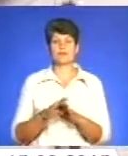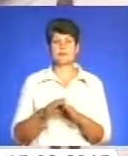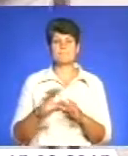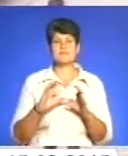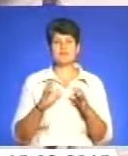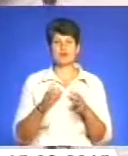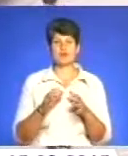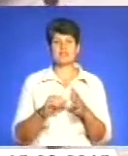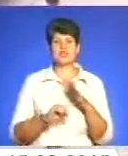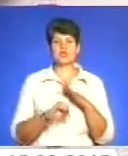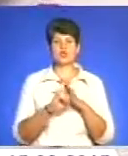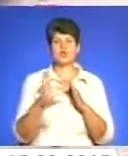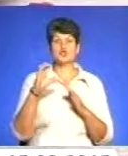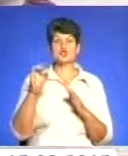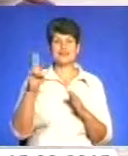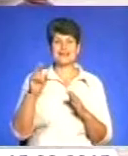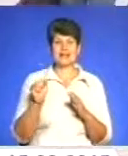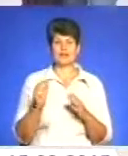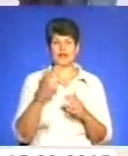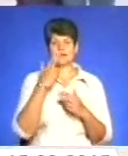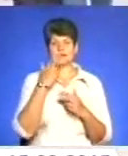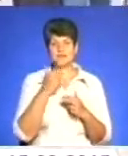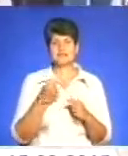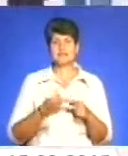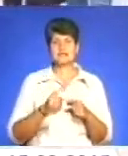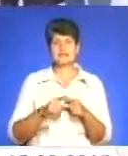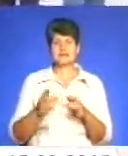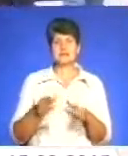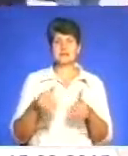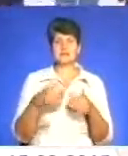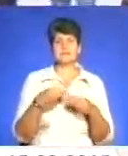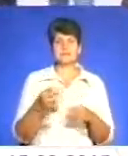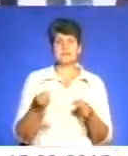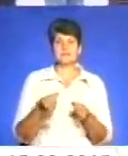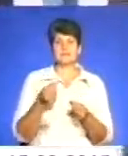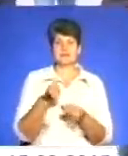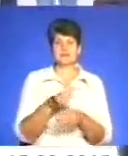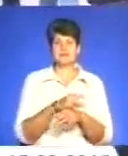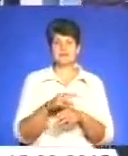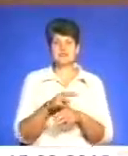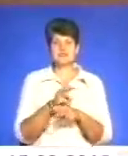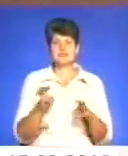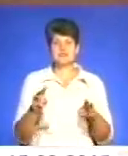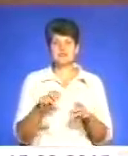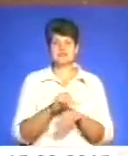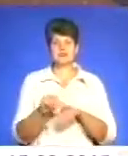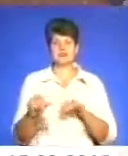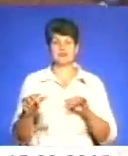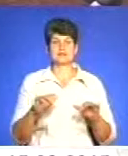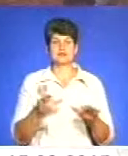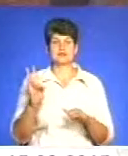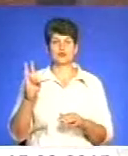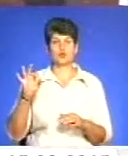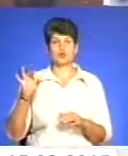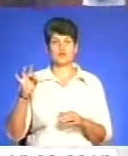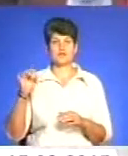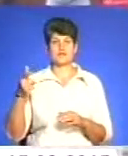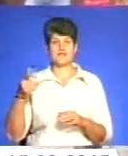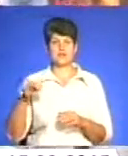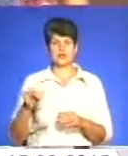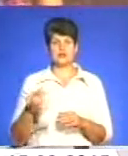соціальної адаптації. Проект фінансується Міністерством закордонних справ Норвегії. Тож навчання для слухачів курсів підвищення